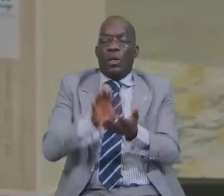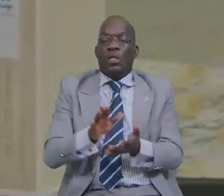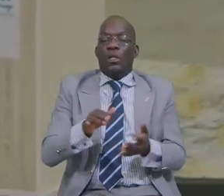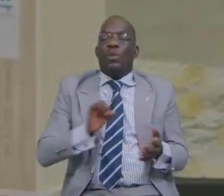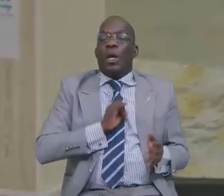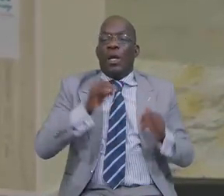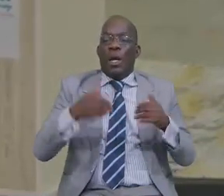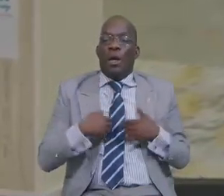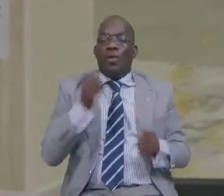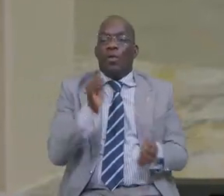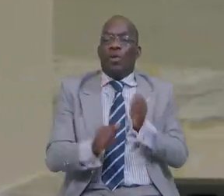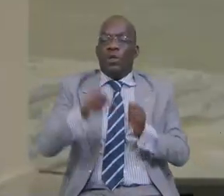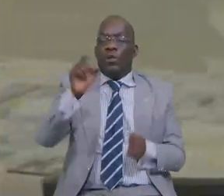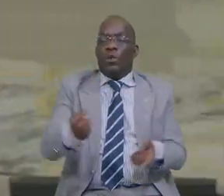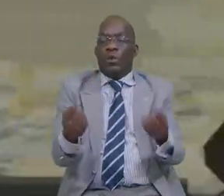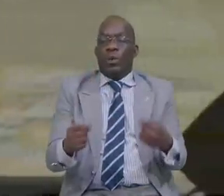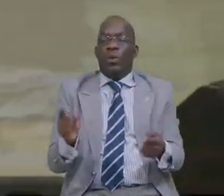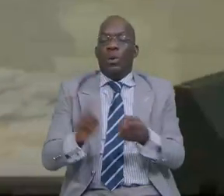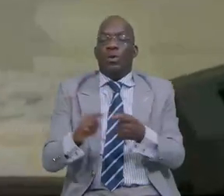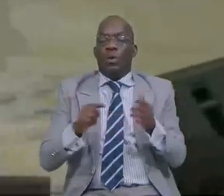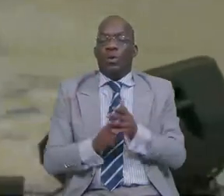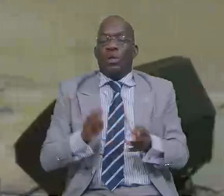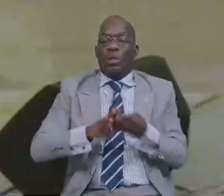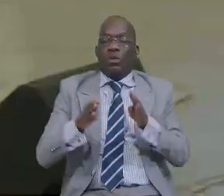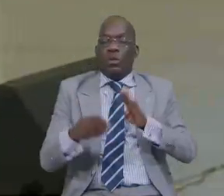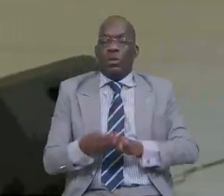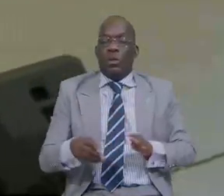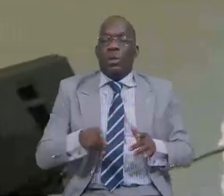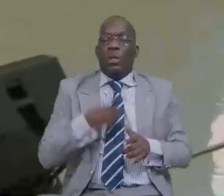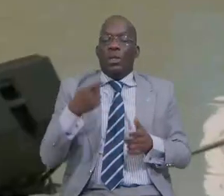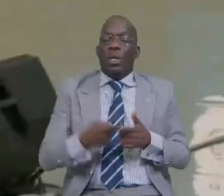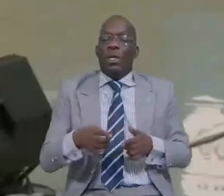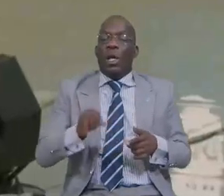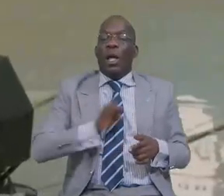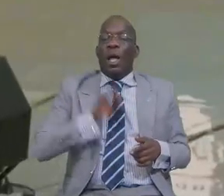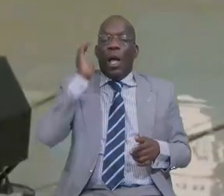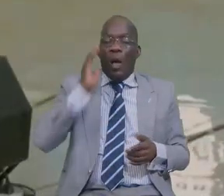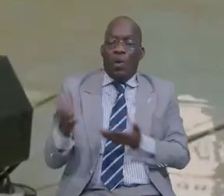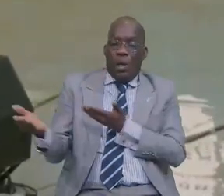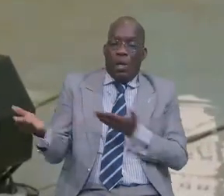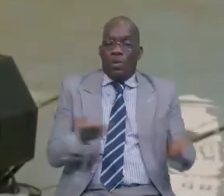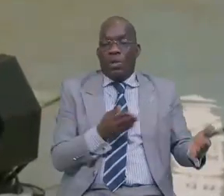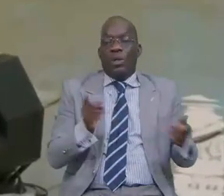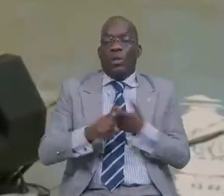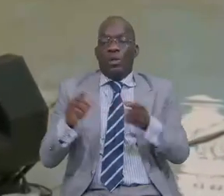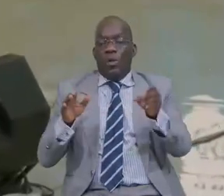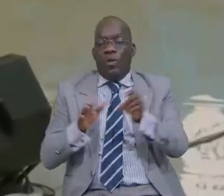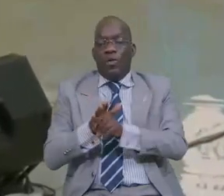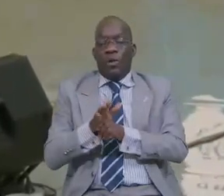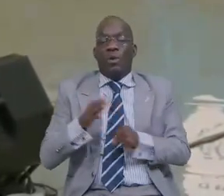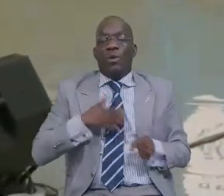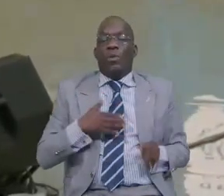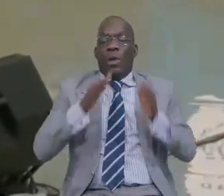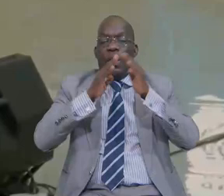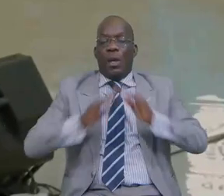doivent venir dans cette bergerie. Et je dois les amener pour